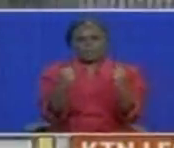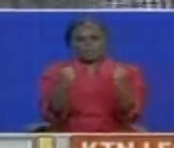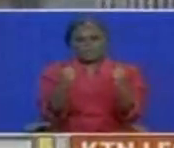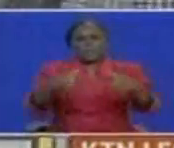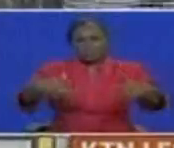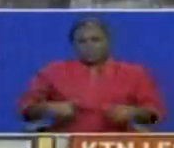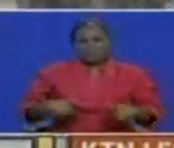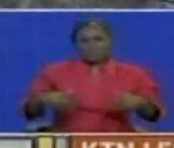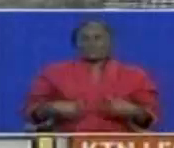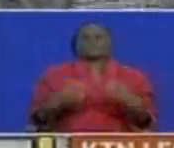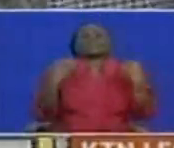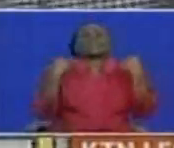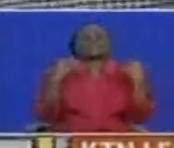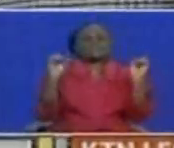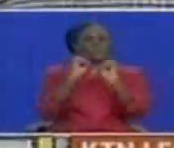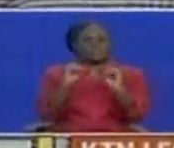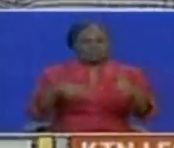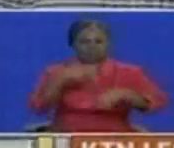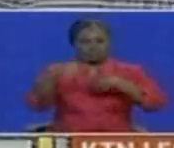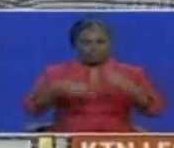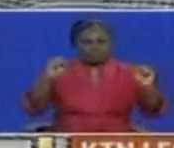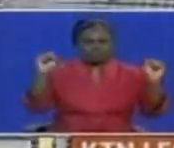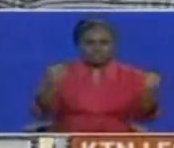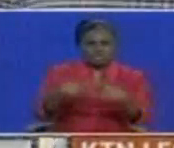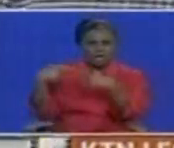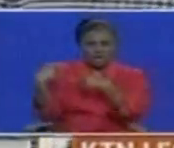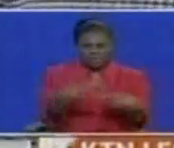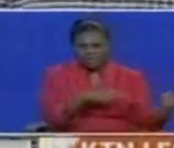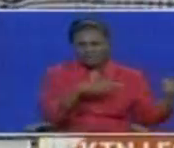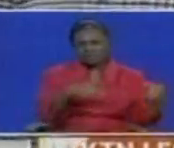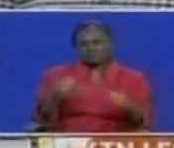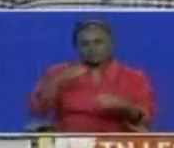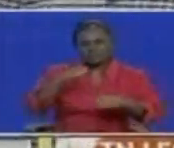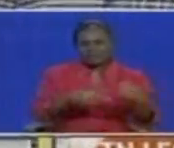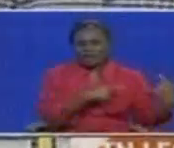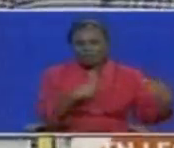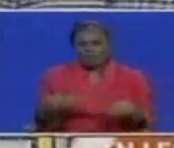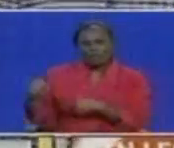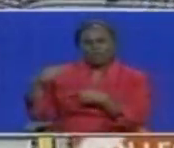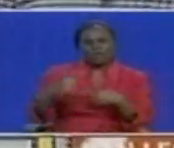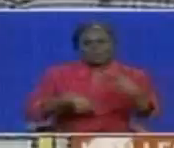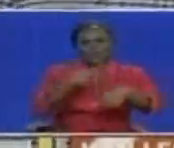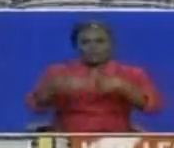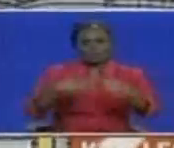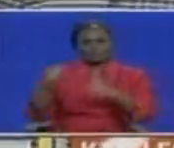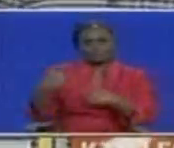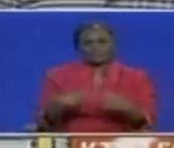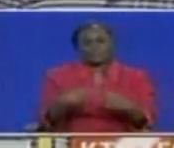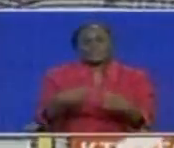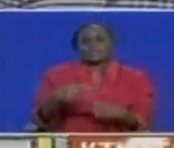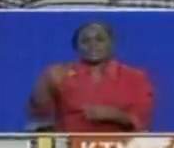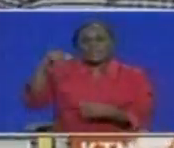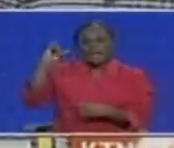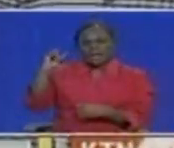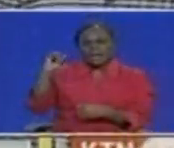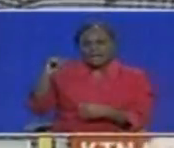Vijana msilale, bado mapambano, mapambano, mapambano. Tume ya uchaguzi na